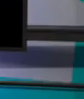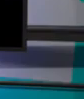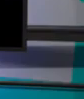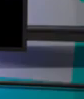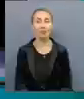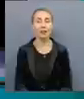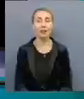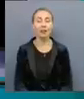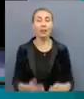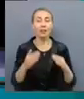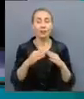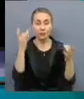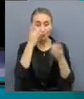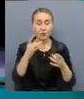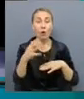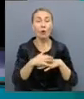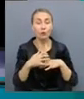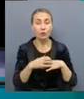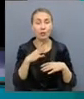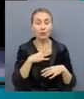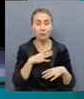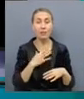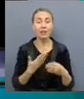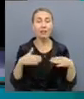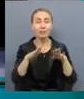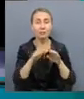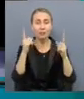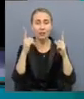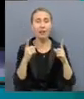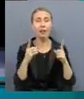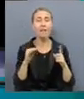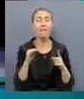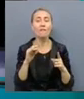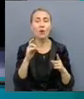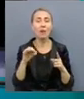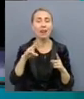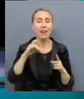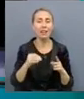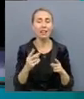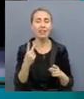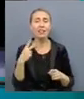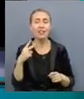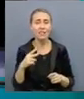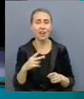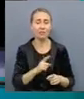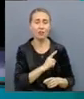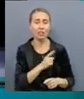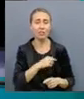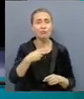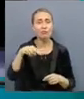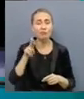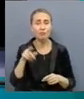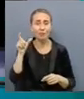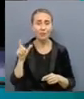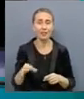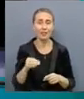Во дворце Кокшетау прошло торжественное закрытие международного форума легенды Бурабая. 20 мастеров кисти из ближнего и дальнего